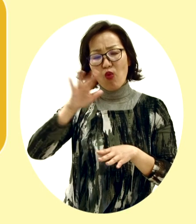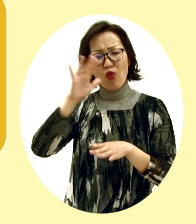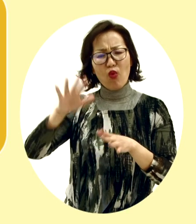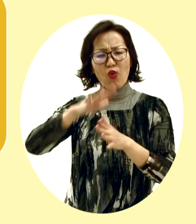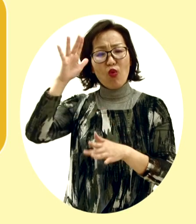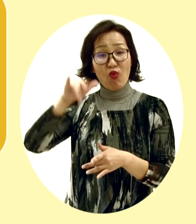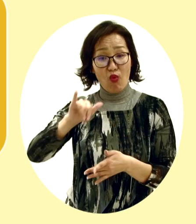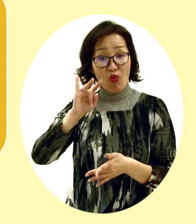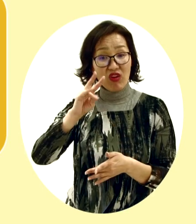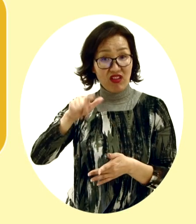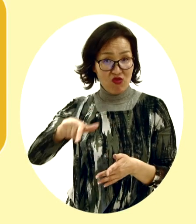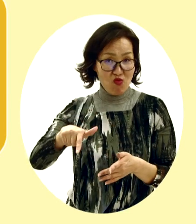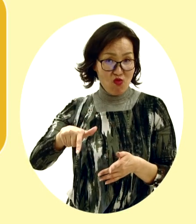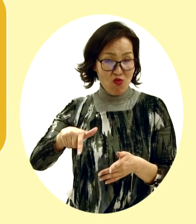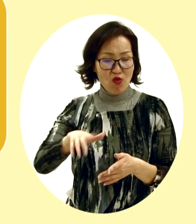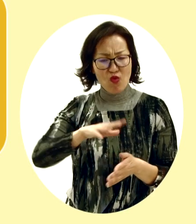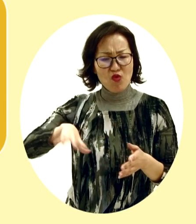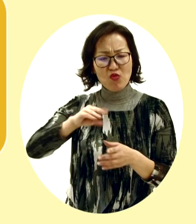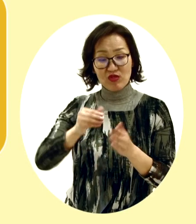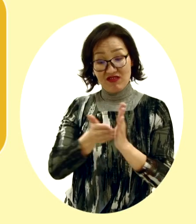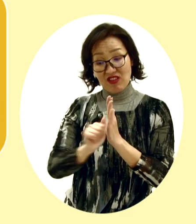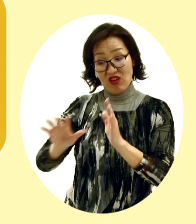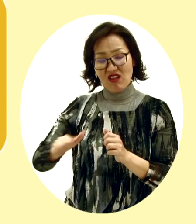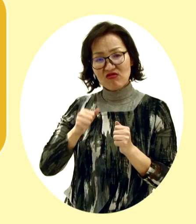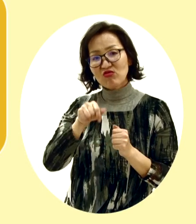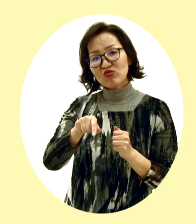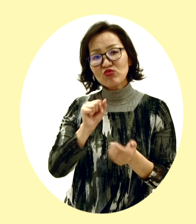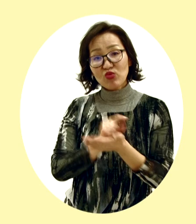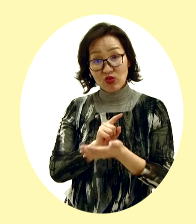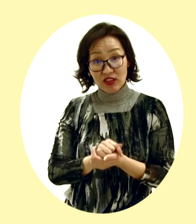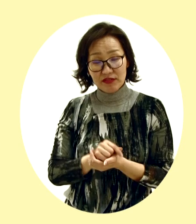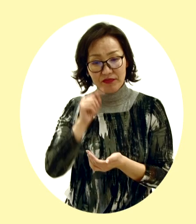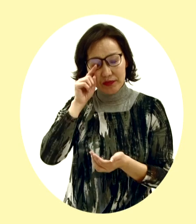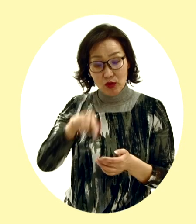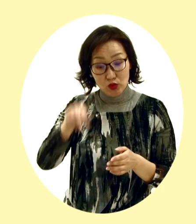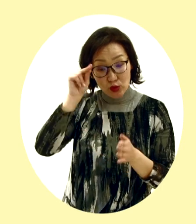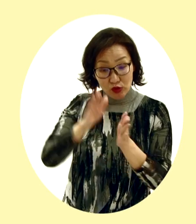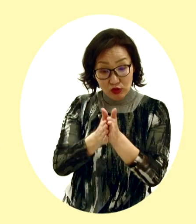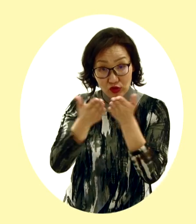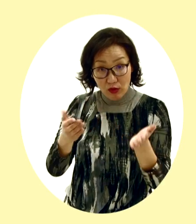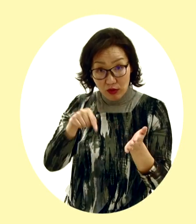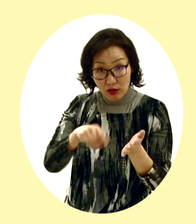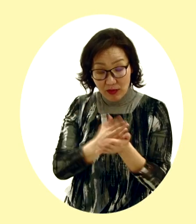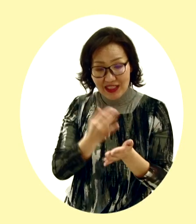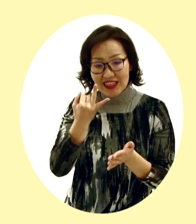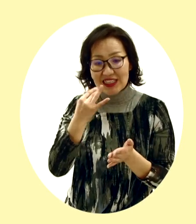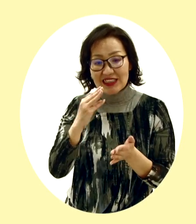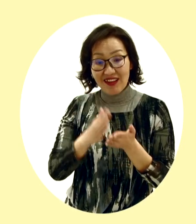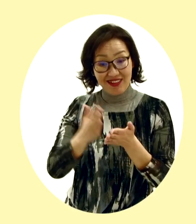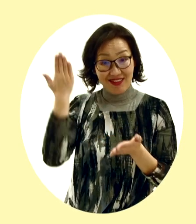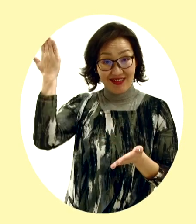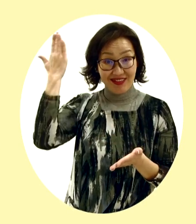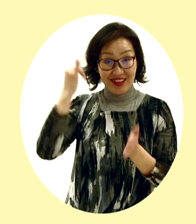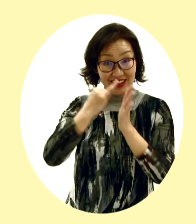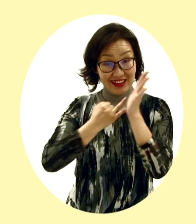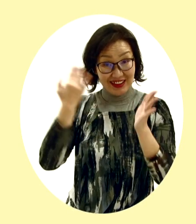бүр чадаад байдгүй гэдгийг багш нь хэлье. За, ингээд та бүхний сурах хичгийн номон дээр байгаа Илтгэл